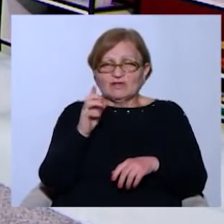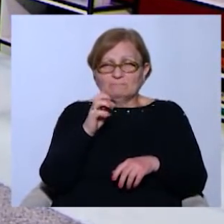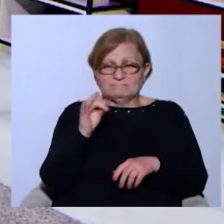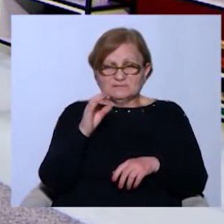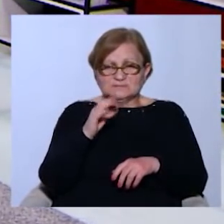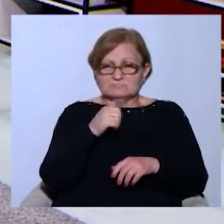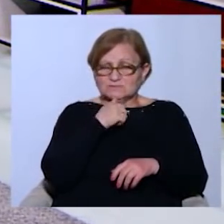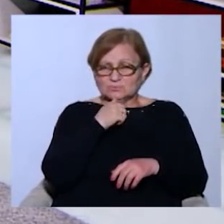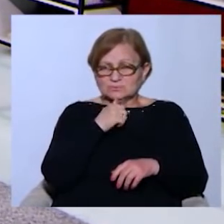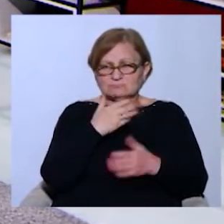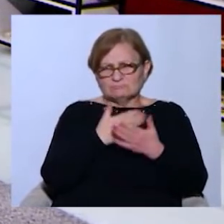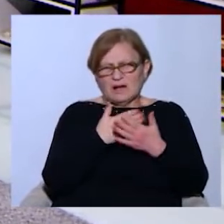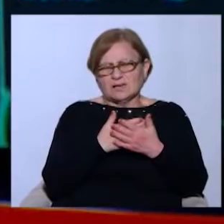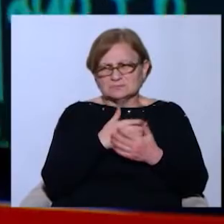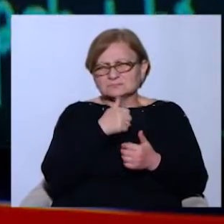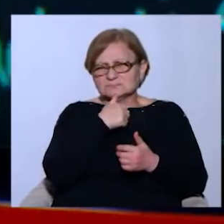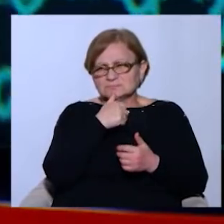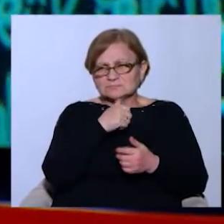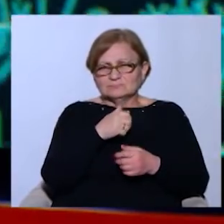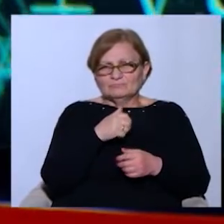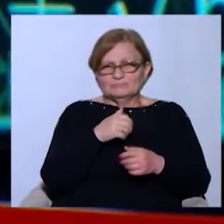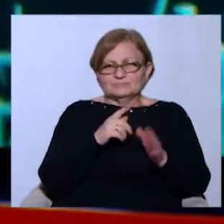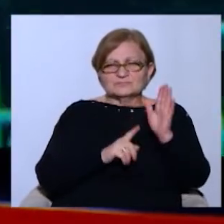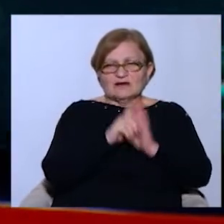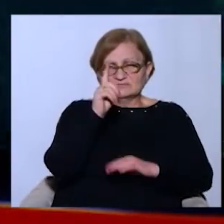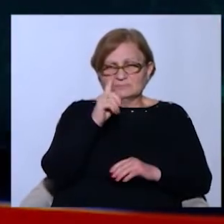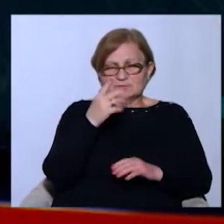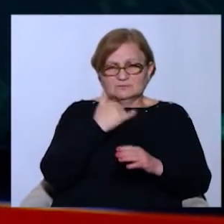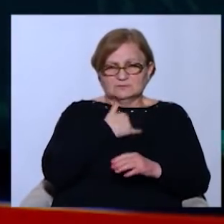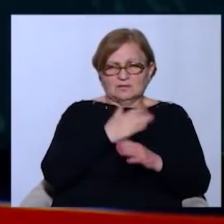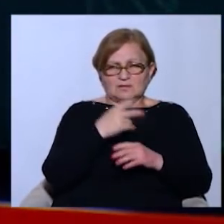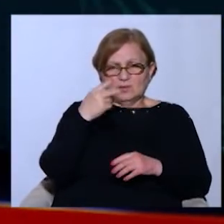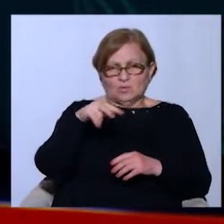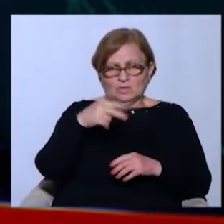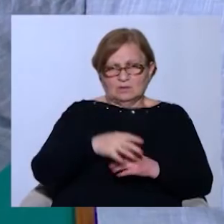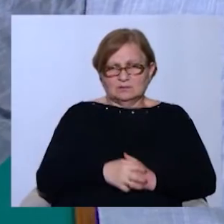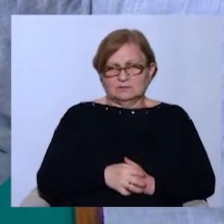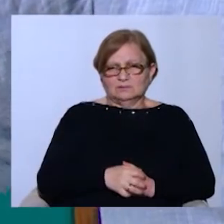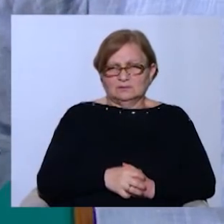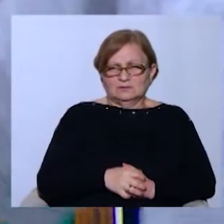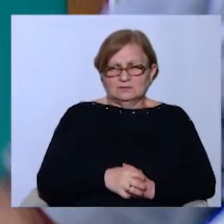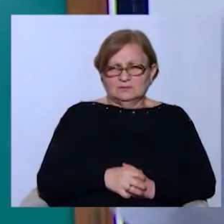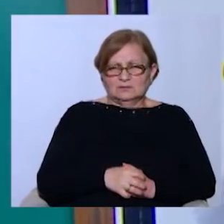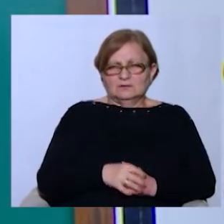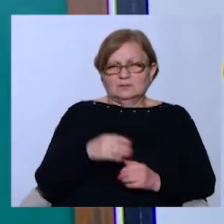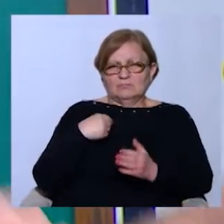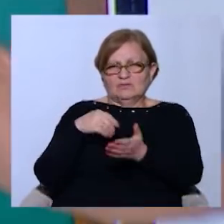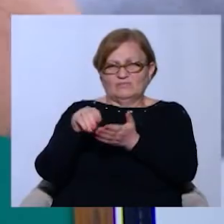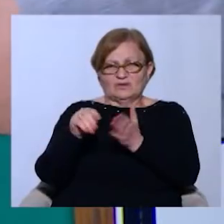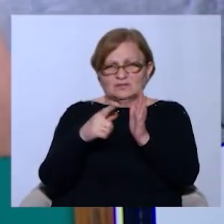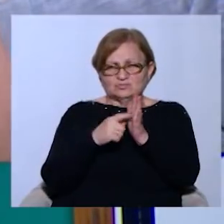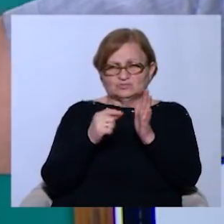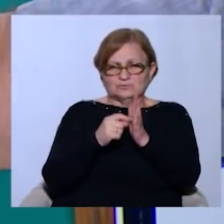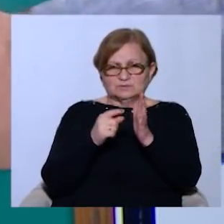დაუშვათ ჩვენ გვაქვს თავდაპირველად 20 ლარი. შევდივარ მაღაზიაში, ვყიდულობ 7 ლარად ქუდს,